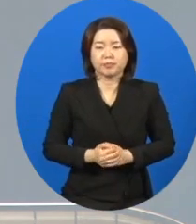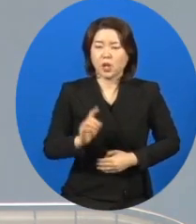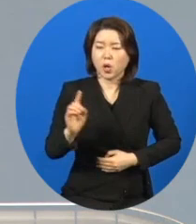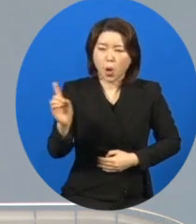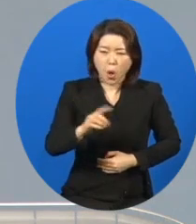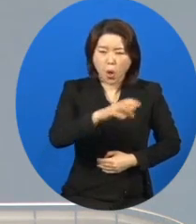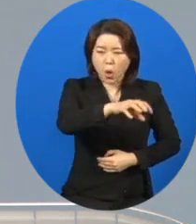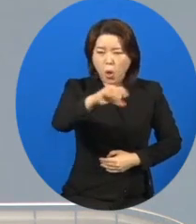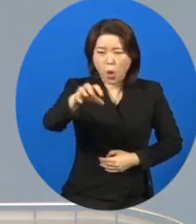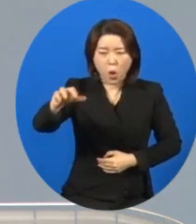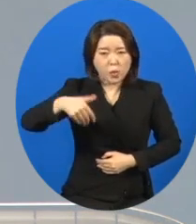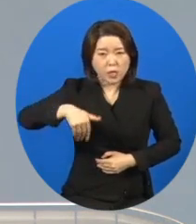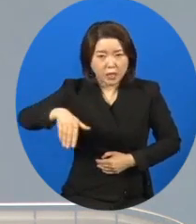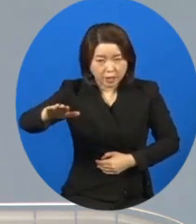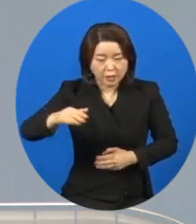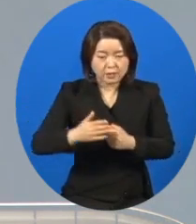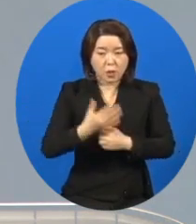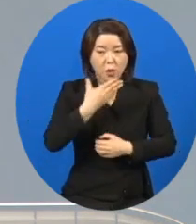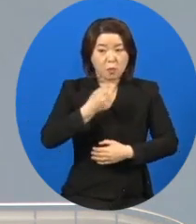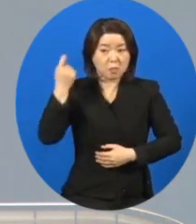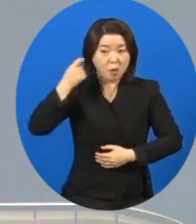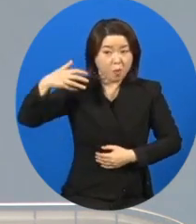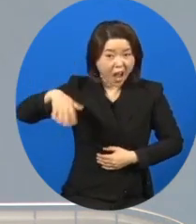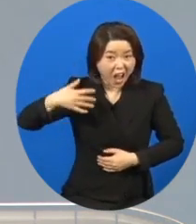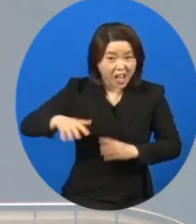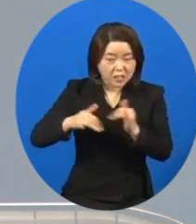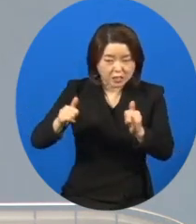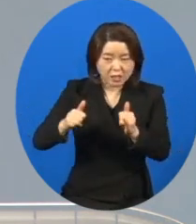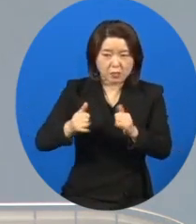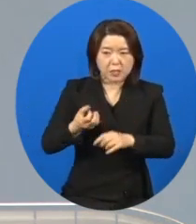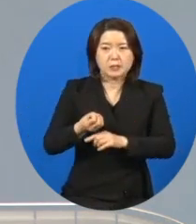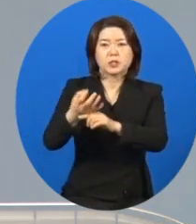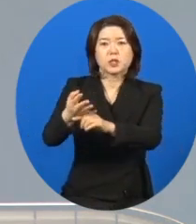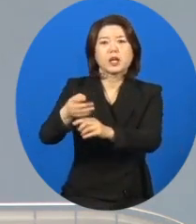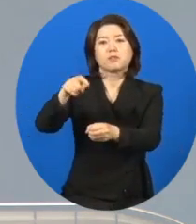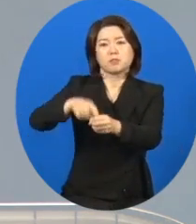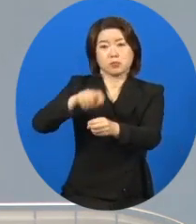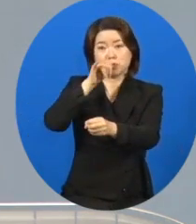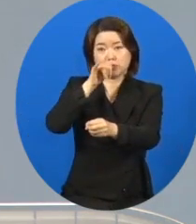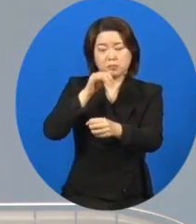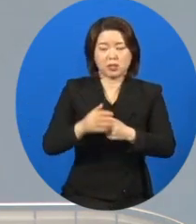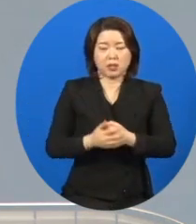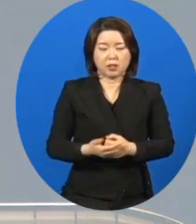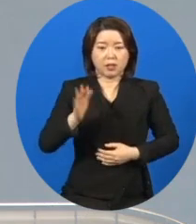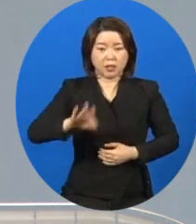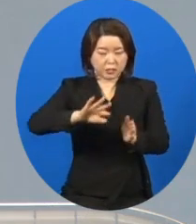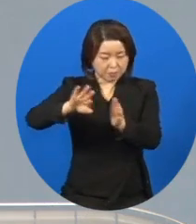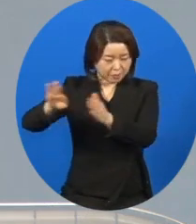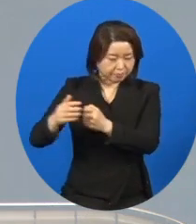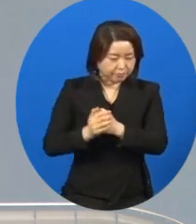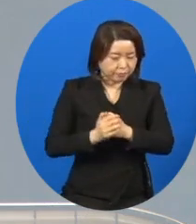어디든지 가서 복음 듣지 못한 이들에게 복음을 전하는 데 있었는데, 거짓 교사들은